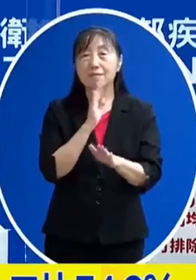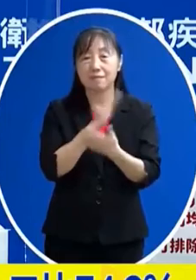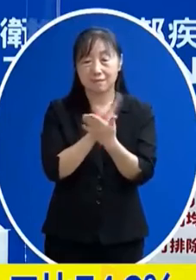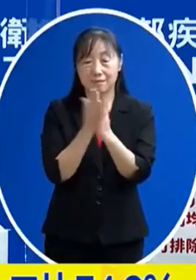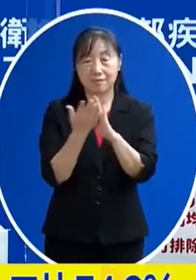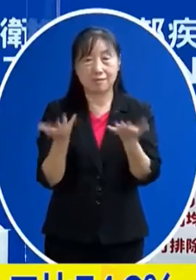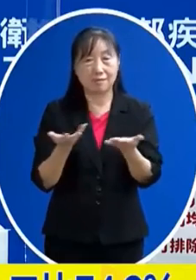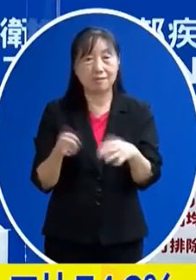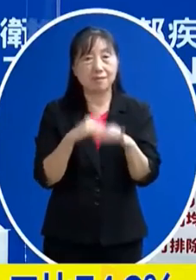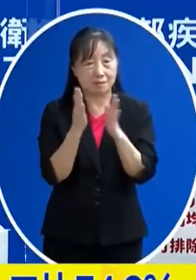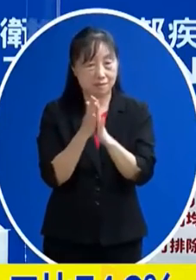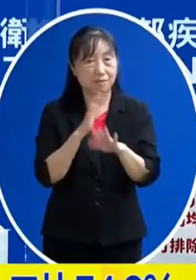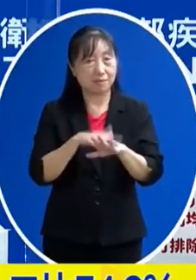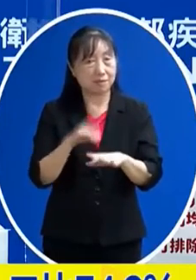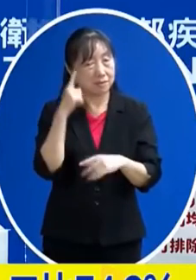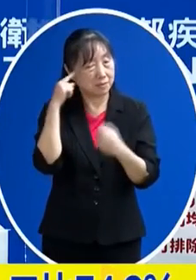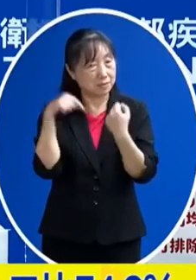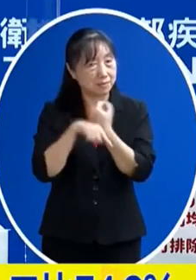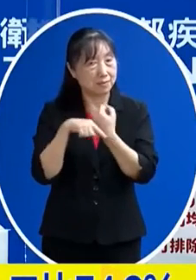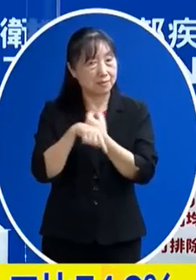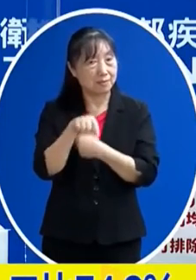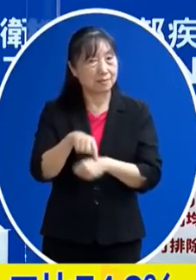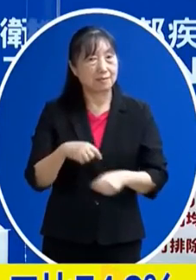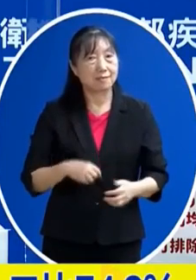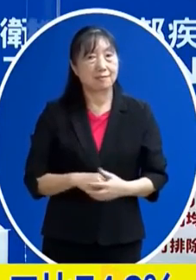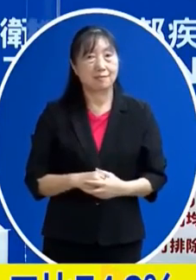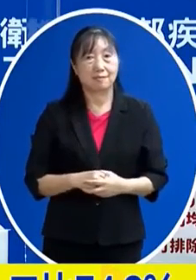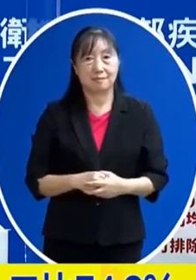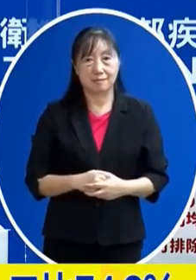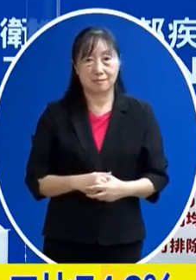因素，都会综合去做考量。